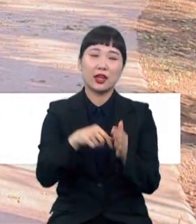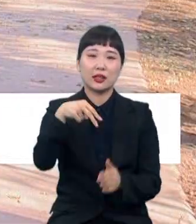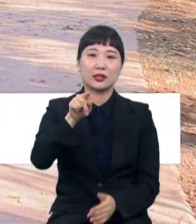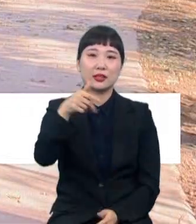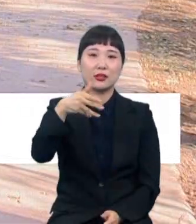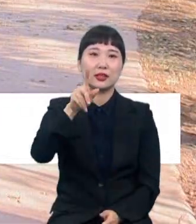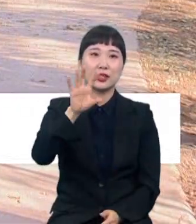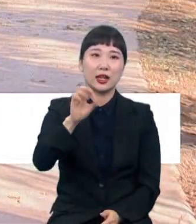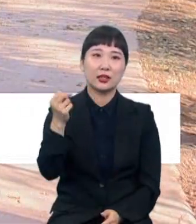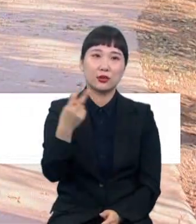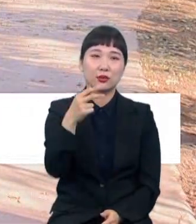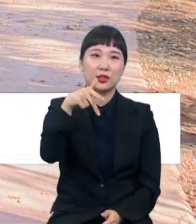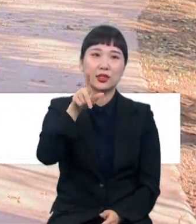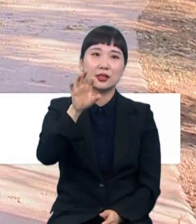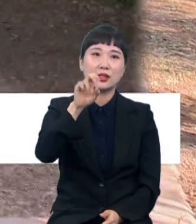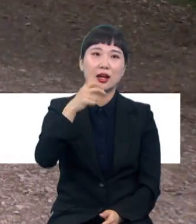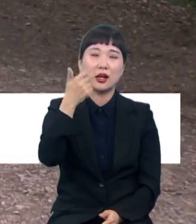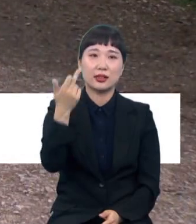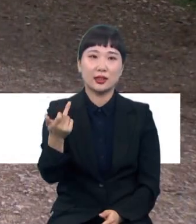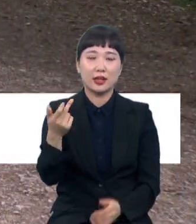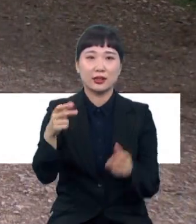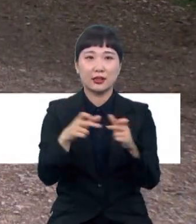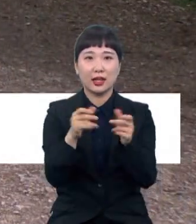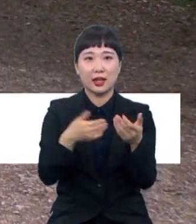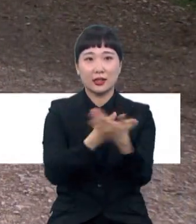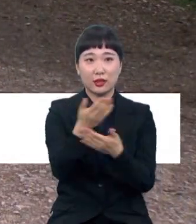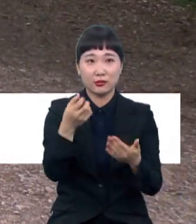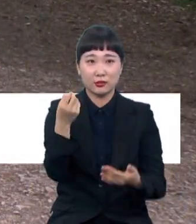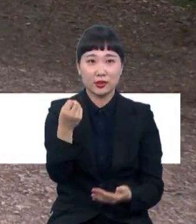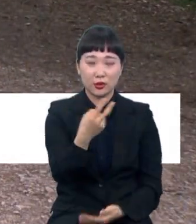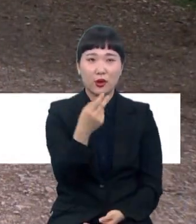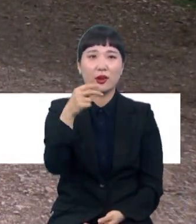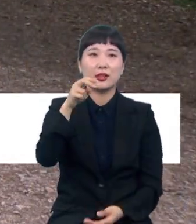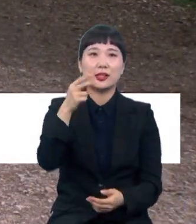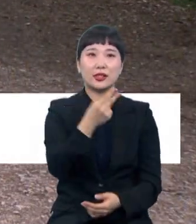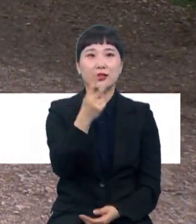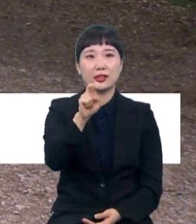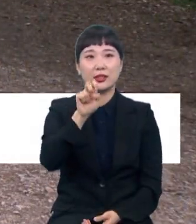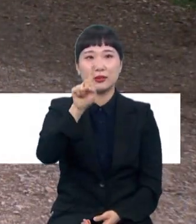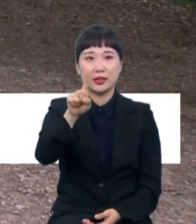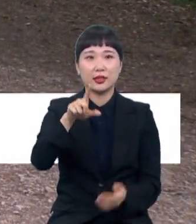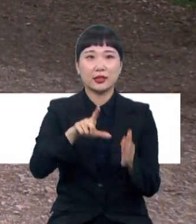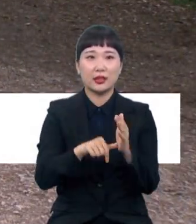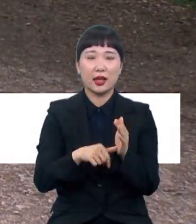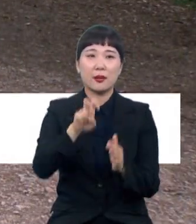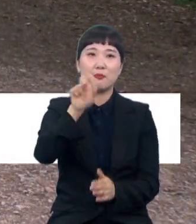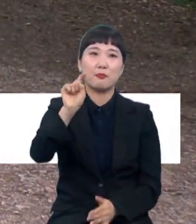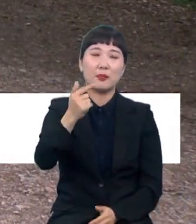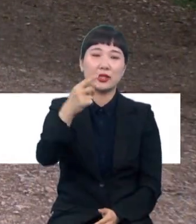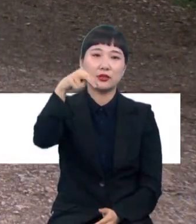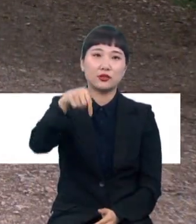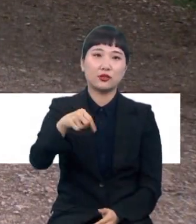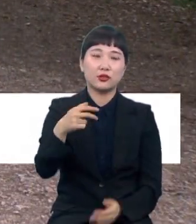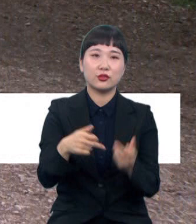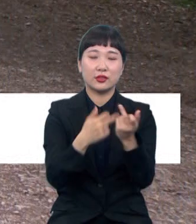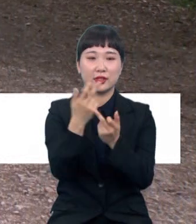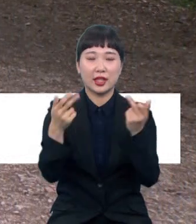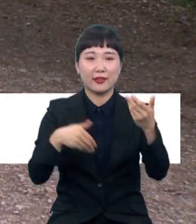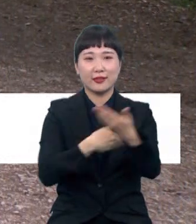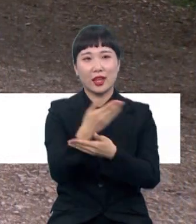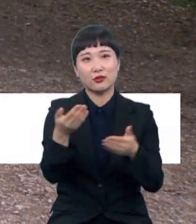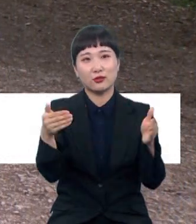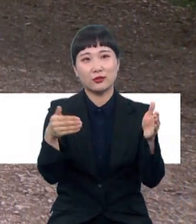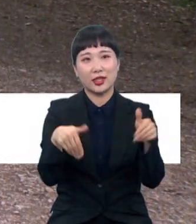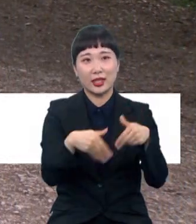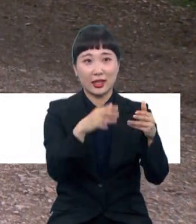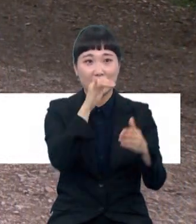서창동 장하산 무장애 나눔길, 그리고 2021년 만수동의 만수산 무장애 나눔길이 있는데요. 3개의 무장애 나눔길